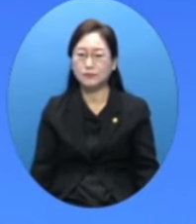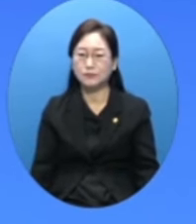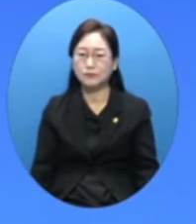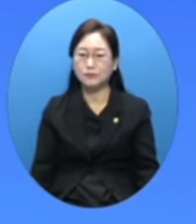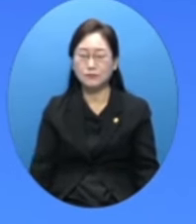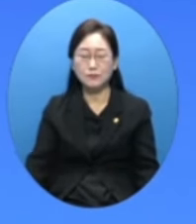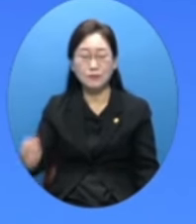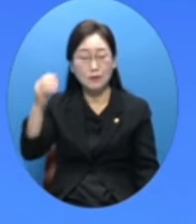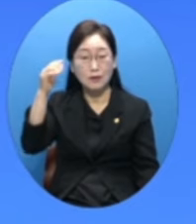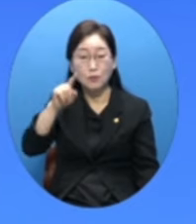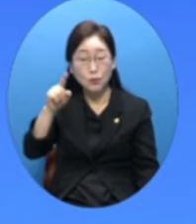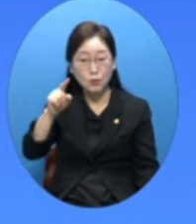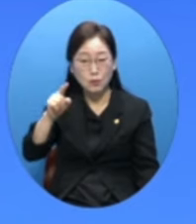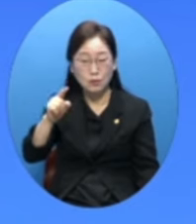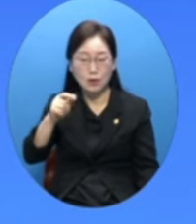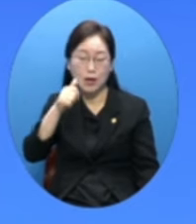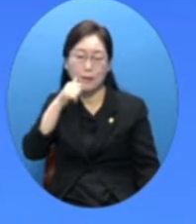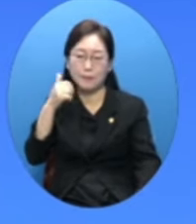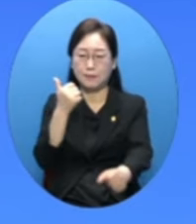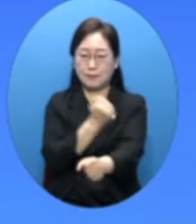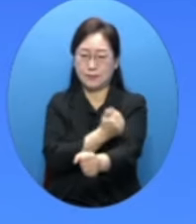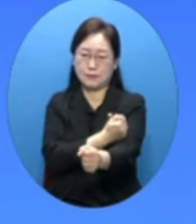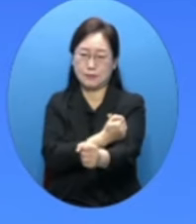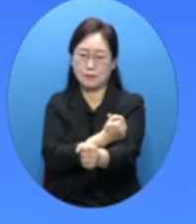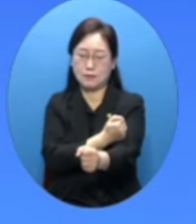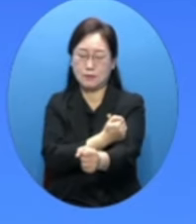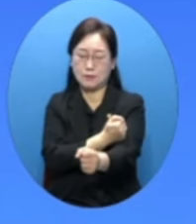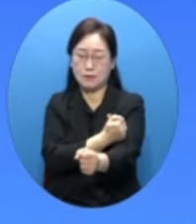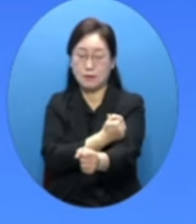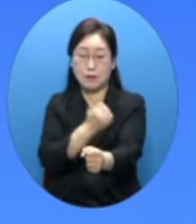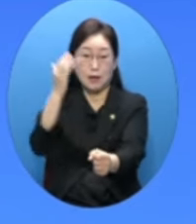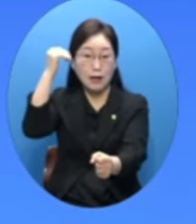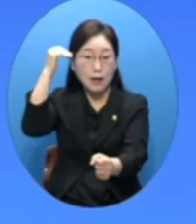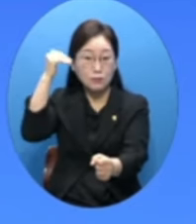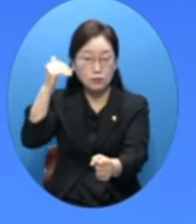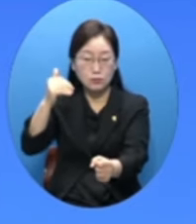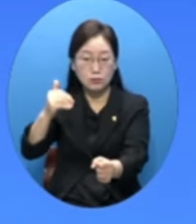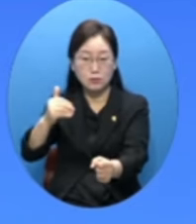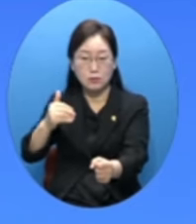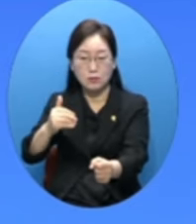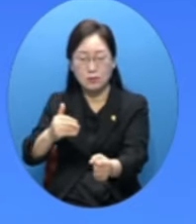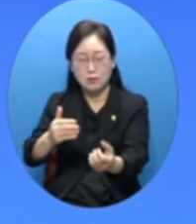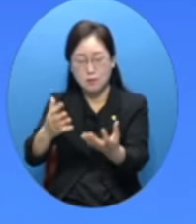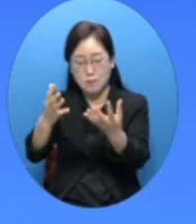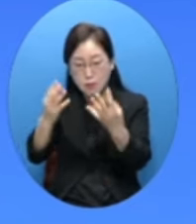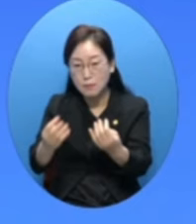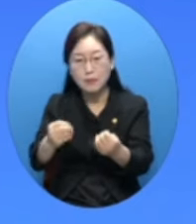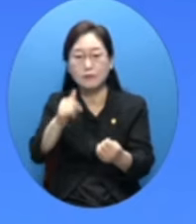한국 시 속에 있는 마약, 한국에 마약을 찾는 사람이 많으니까 너도 나도